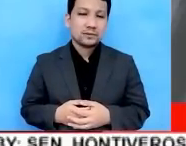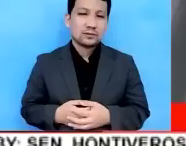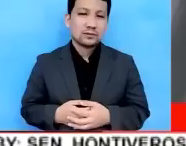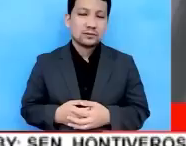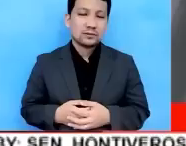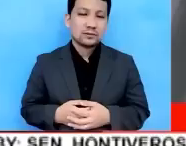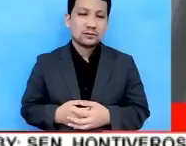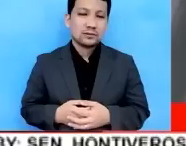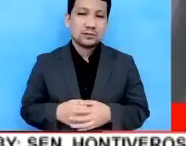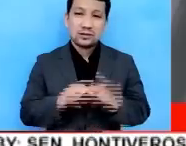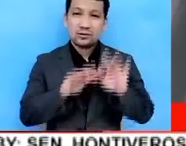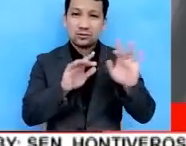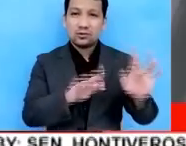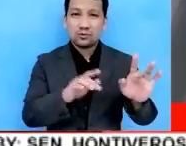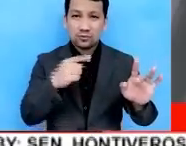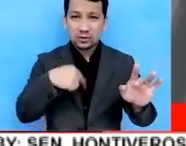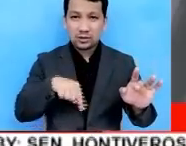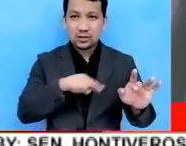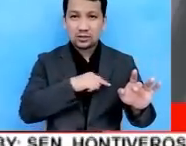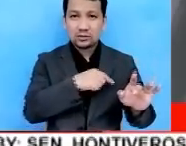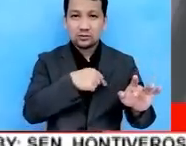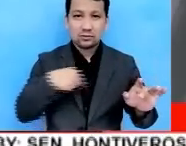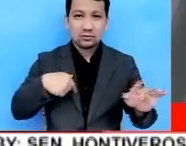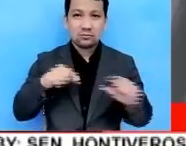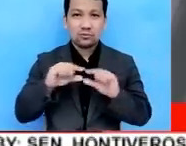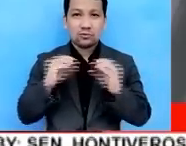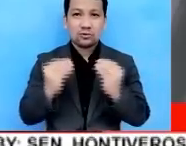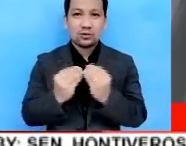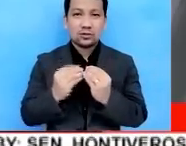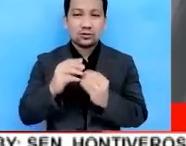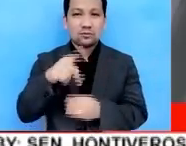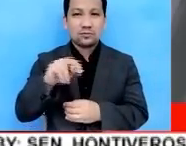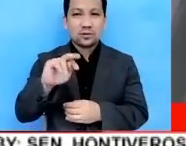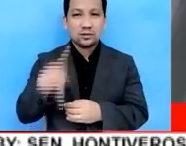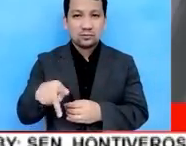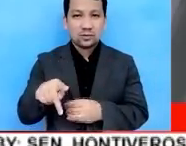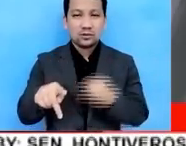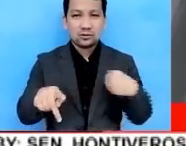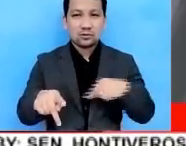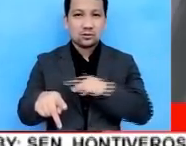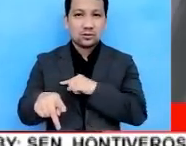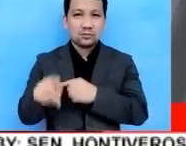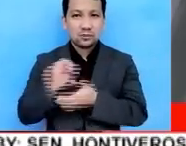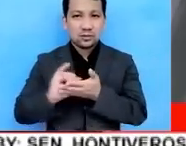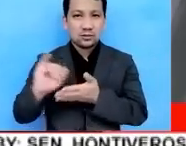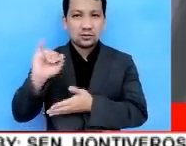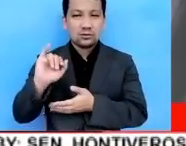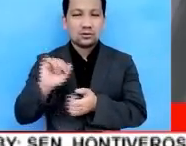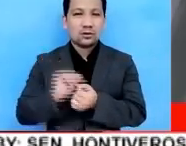yung ating organisasyon, yung ating institusyon.